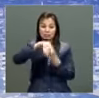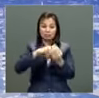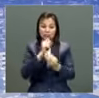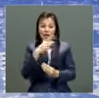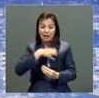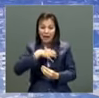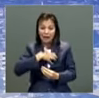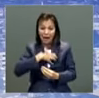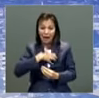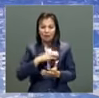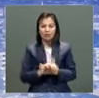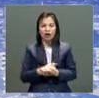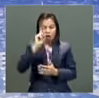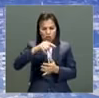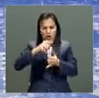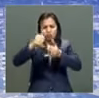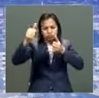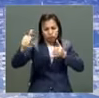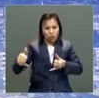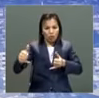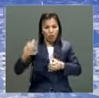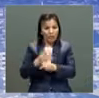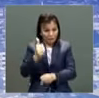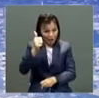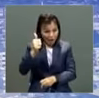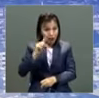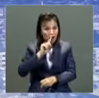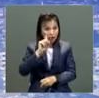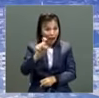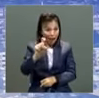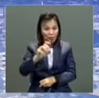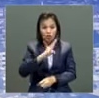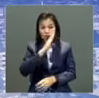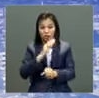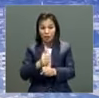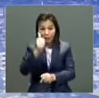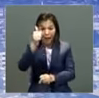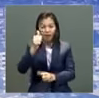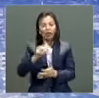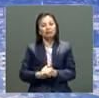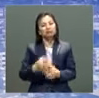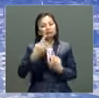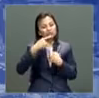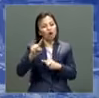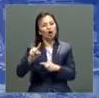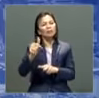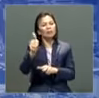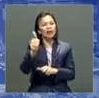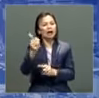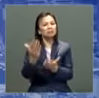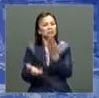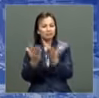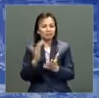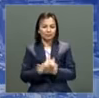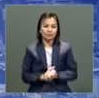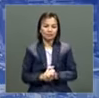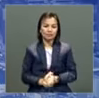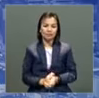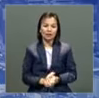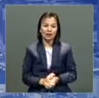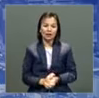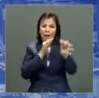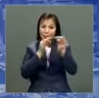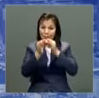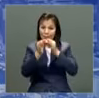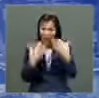ก็ต้องมีระยะห่างกันท่านทำได้ไหมถ้าทำได้ก็ตอบโจทย์นี้ได้ครับผม ค่ะคุณหมออธิบายไปแล้วถึงภาพรวมในระดับประเ